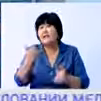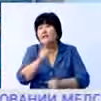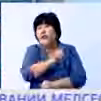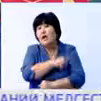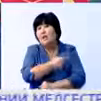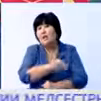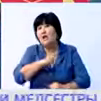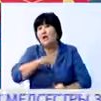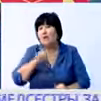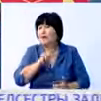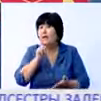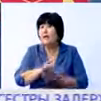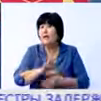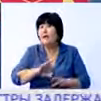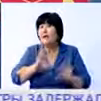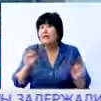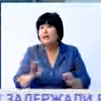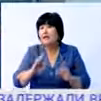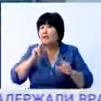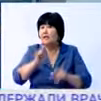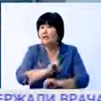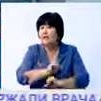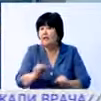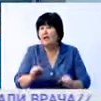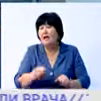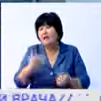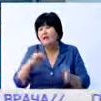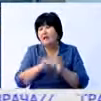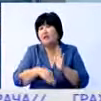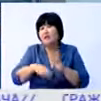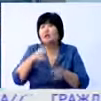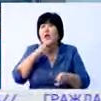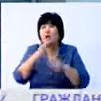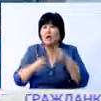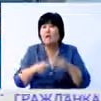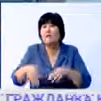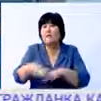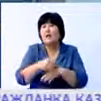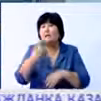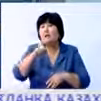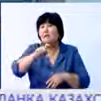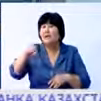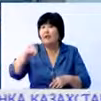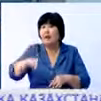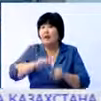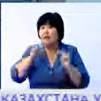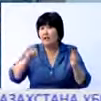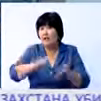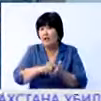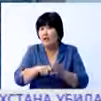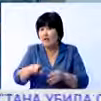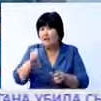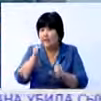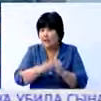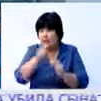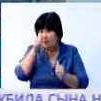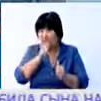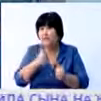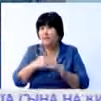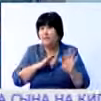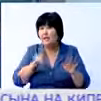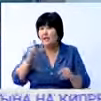медицинских работников не должно быть никаких упущений. В целях уменьшения жалоб от населения на первом этаже мы открыли кабинеты, где ежемесячно